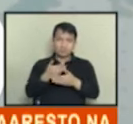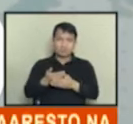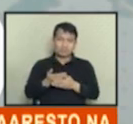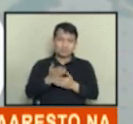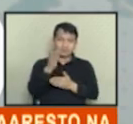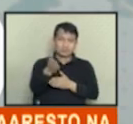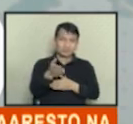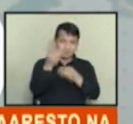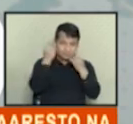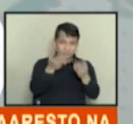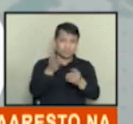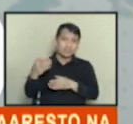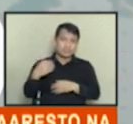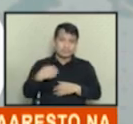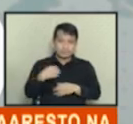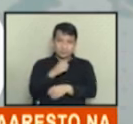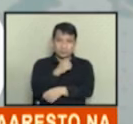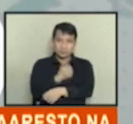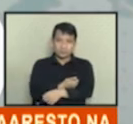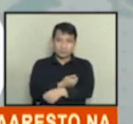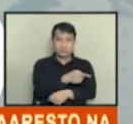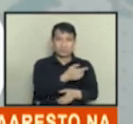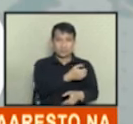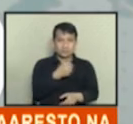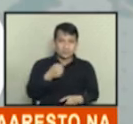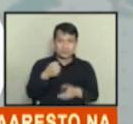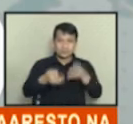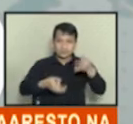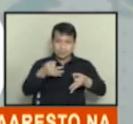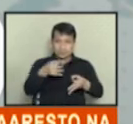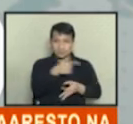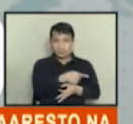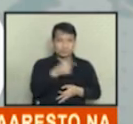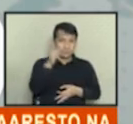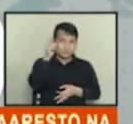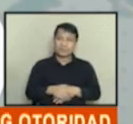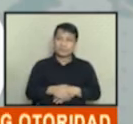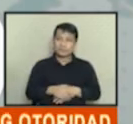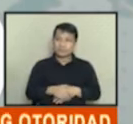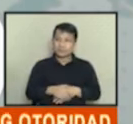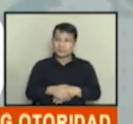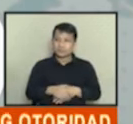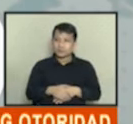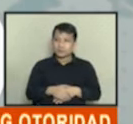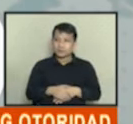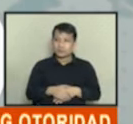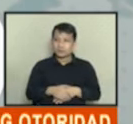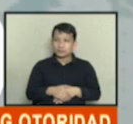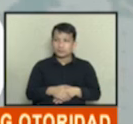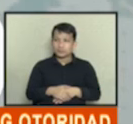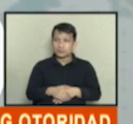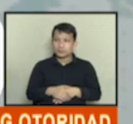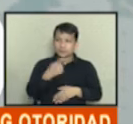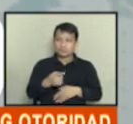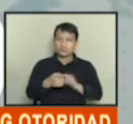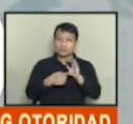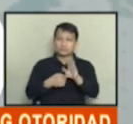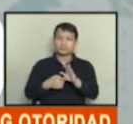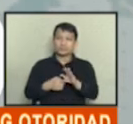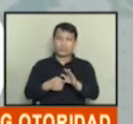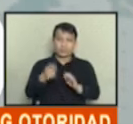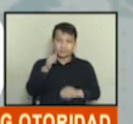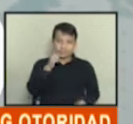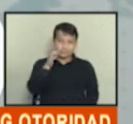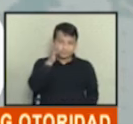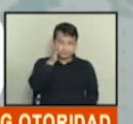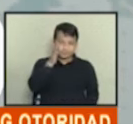may parating sa kinaukulan upang makakuha po ng justisya itong si Mr. Alfredo Bustillo. So, panawagan ko rin kay Ms. Lani